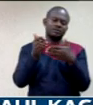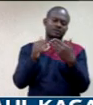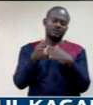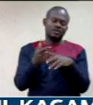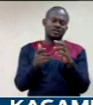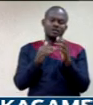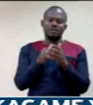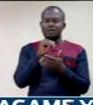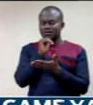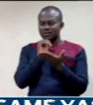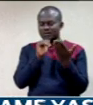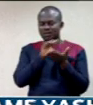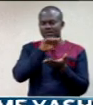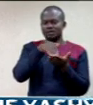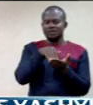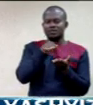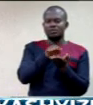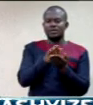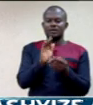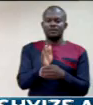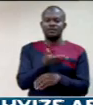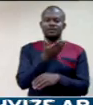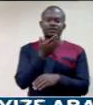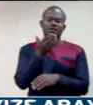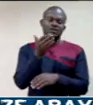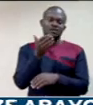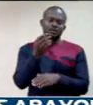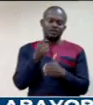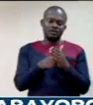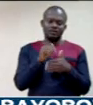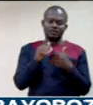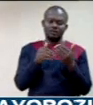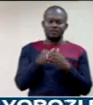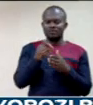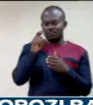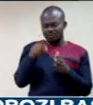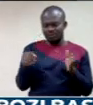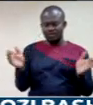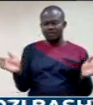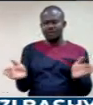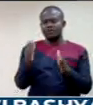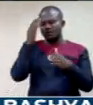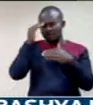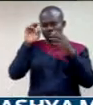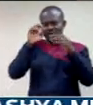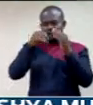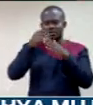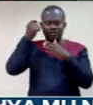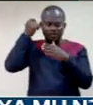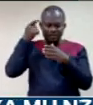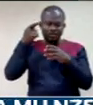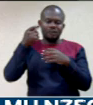nta central bank yakuyeho charges zose. Bakwiriye kubikangurirwa kugira ngo babyumve, bumve ko ari uburyo